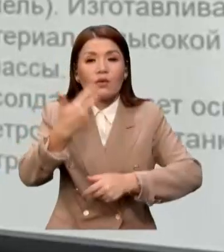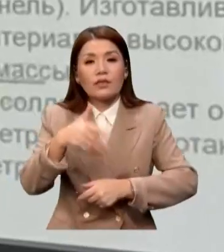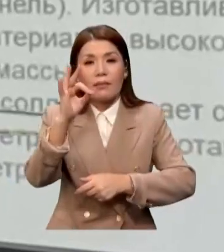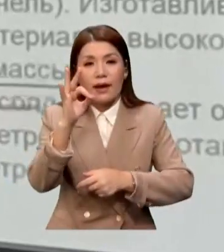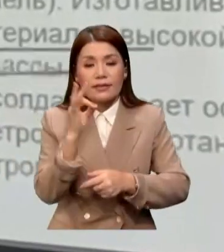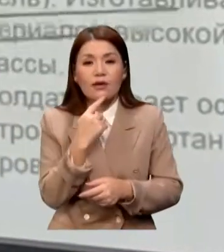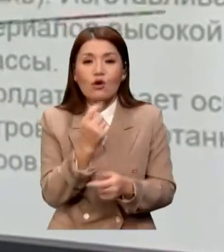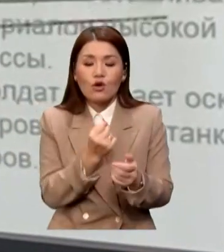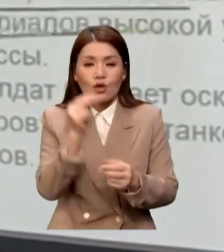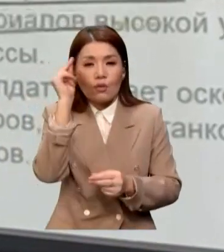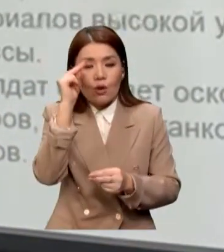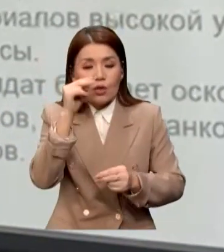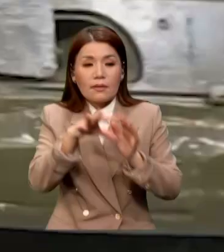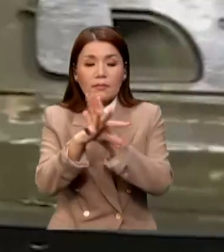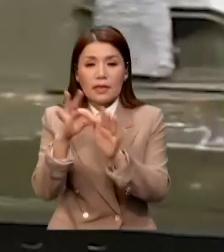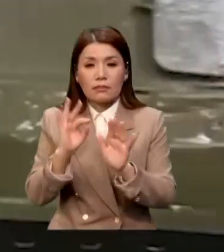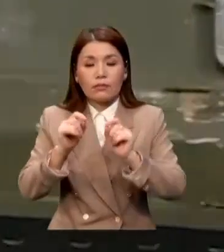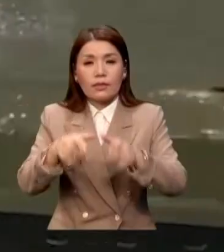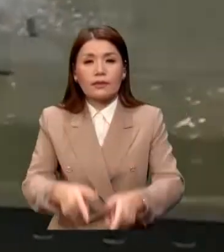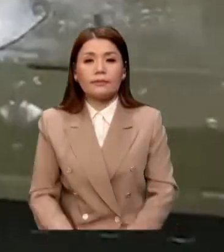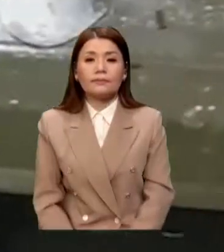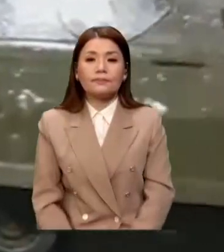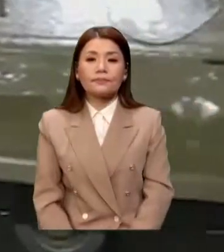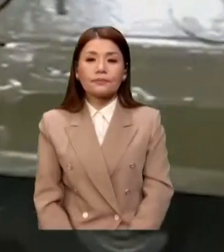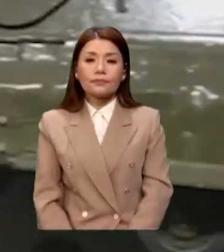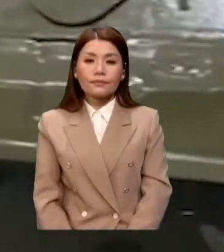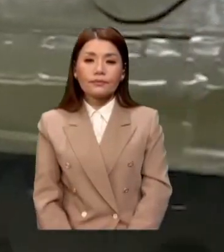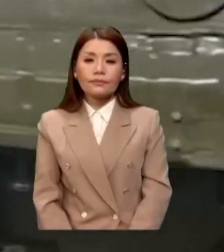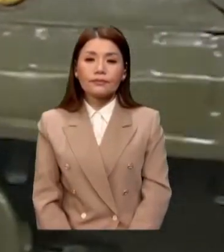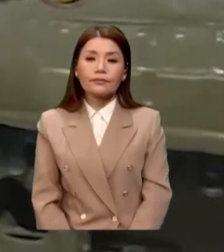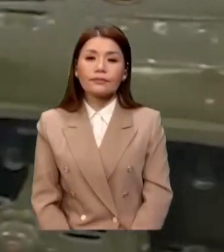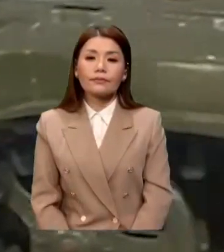30% әскери оқу орындарын таңдайды екен. Маржан Жұмабай, Виктор Жегерес, Атамекен Бизнес.